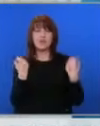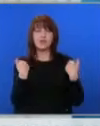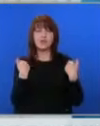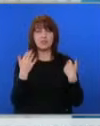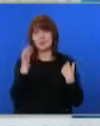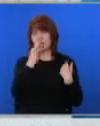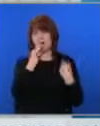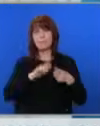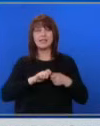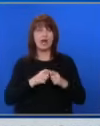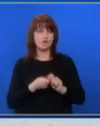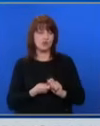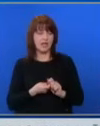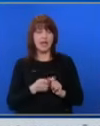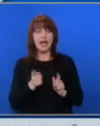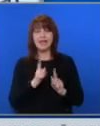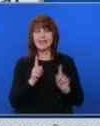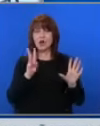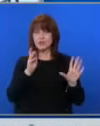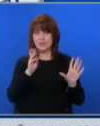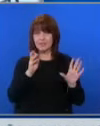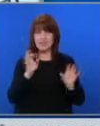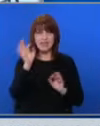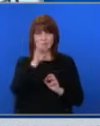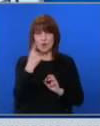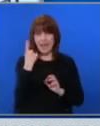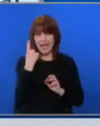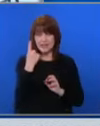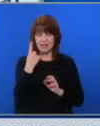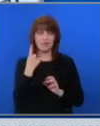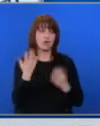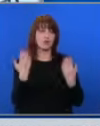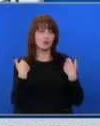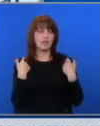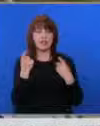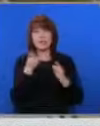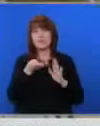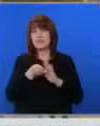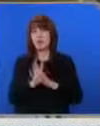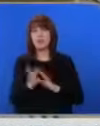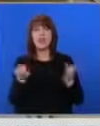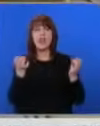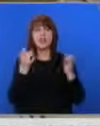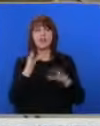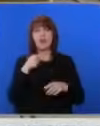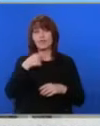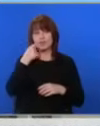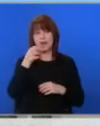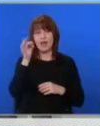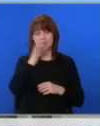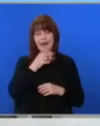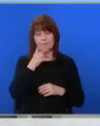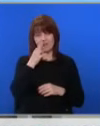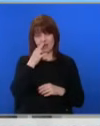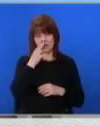няма нарушения. Според него не 80, а нито един студент няма да се явява на нови изпити. Няма фалшиви дипломи, няма